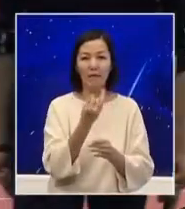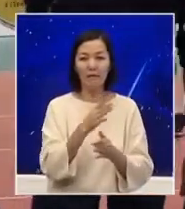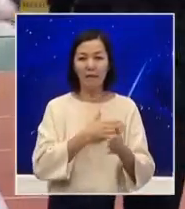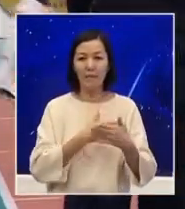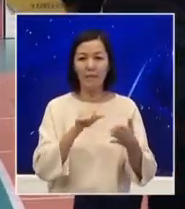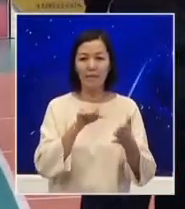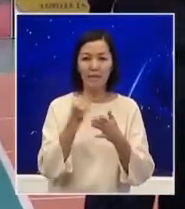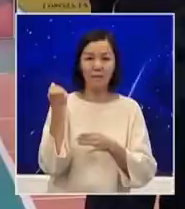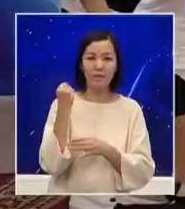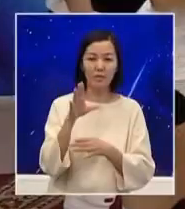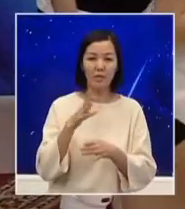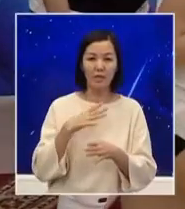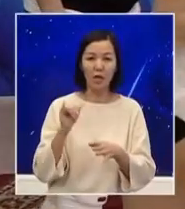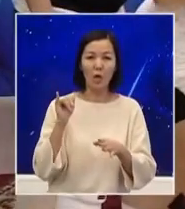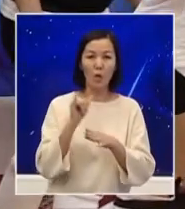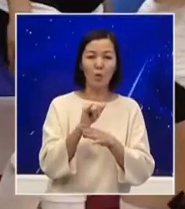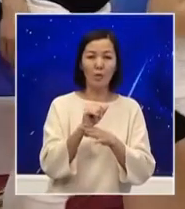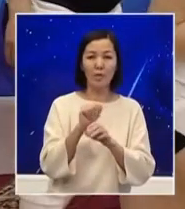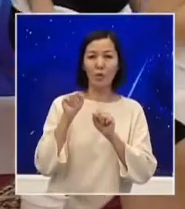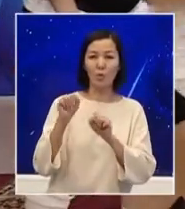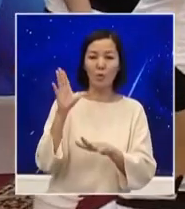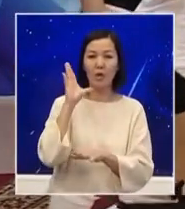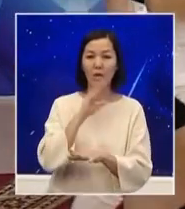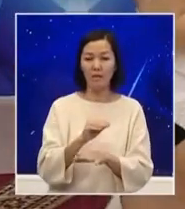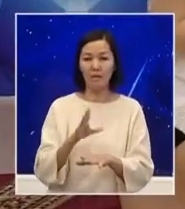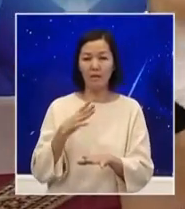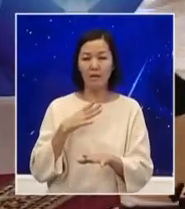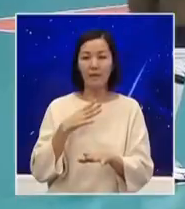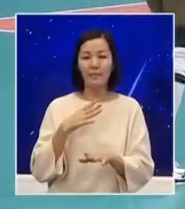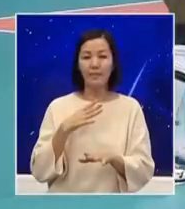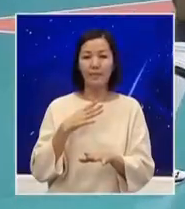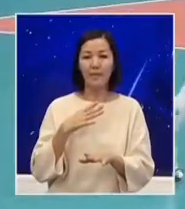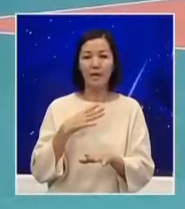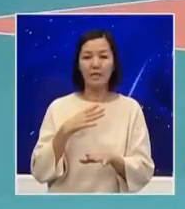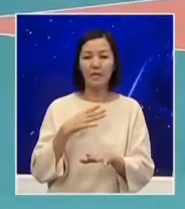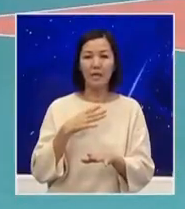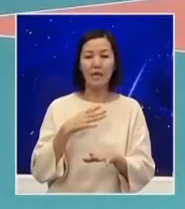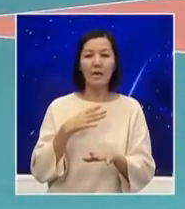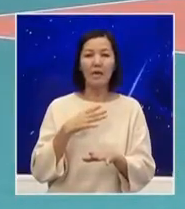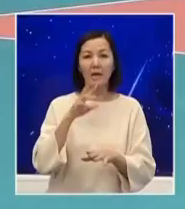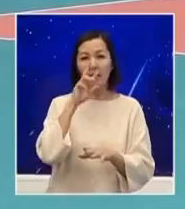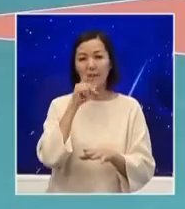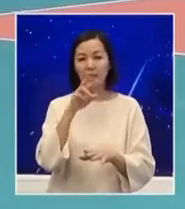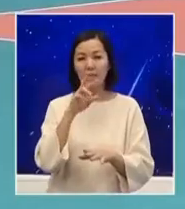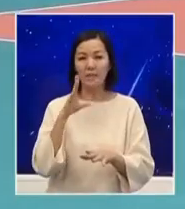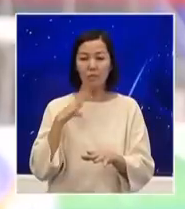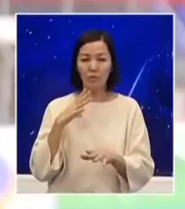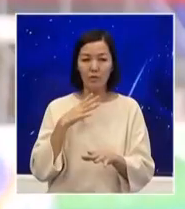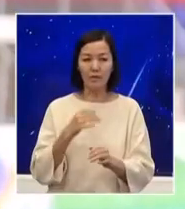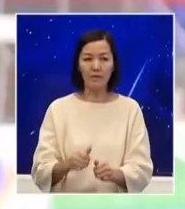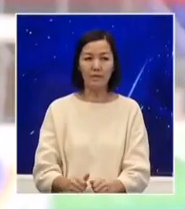белсенділік танытты. Қонақтардың соққан добына алаң иелері тосқауыл қойып үлгермеді. Доп қабылдауда қателіктерге бой алдырды.